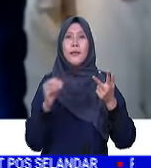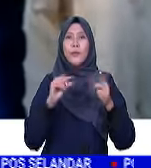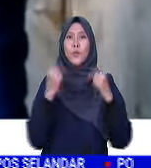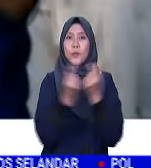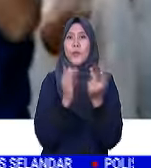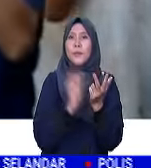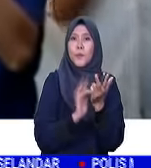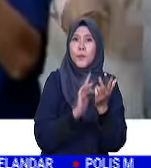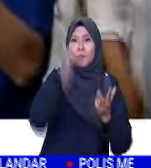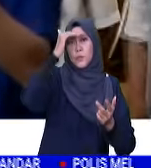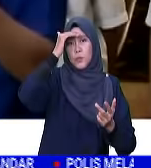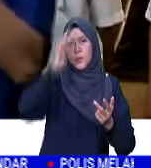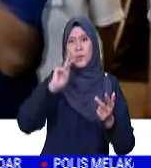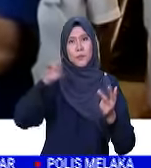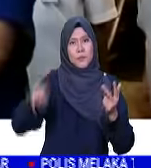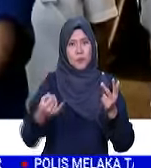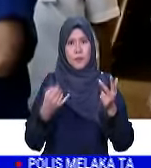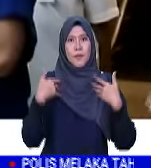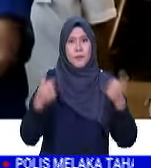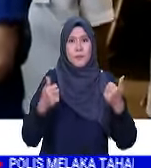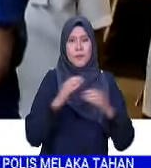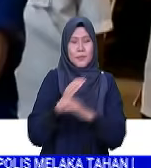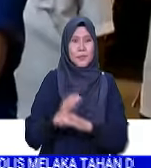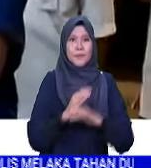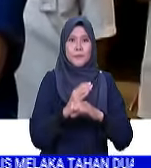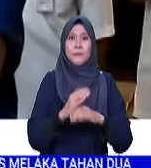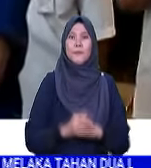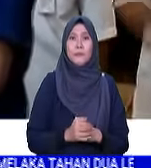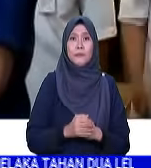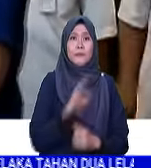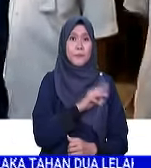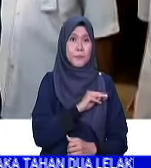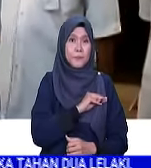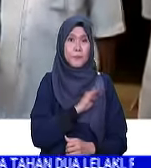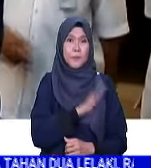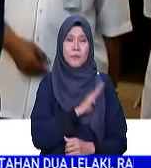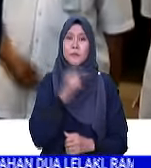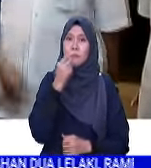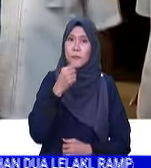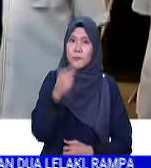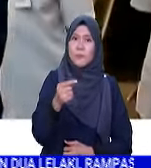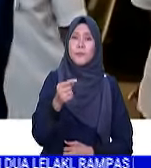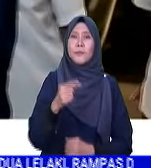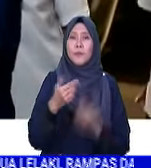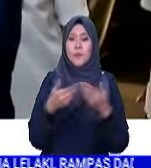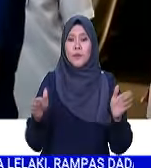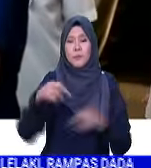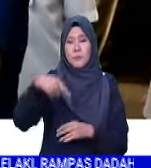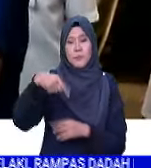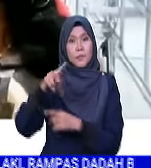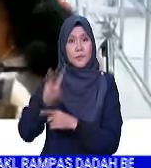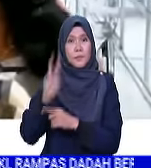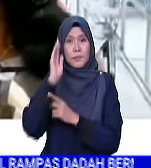Kumpulan Perubatan Johor KPJ Healthcare Berhad. Kenyataan Menteri Besar Dato' Hasni Muhammad memaklumkan pembukaan PPV